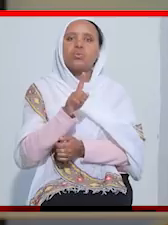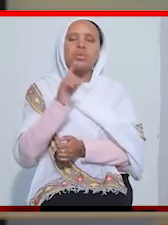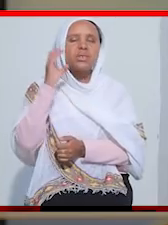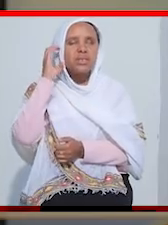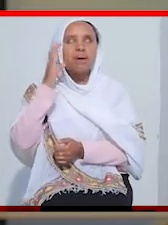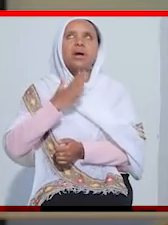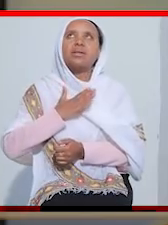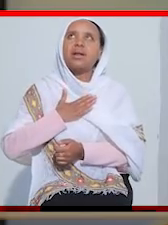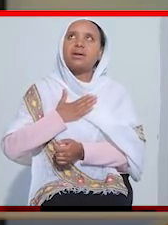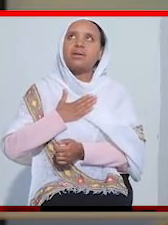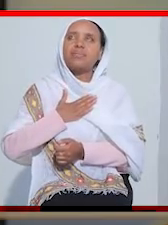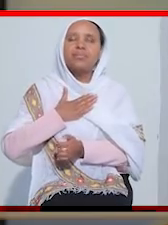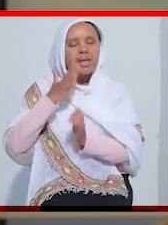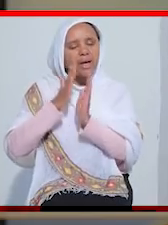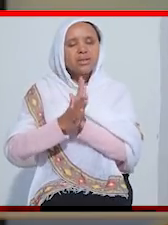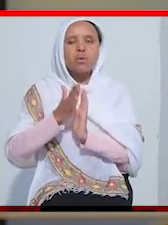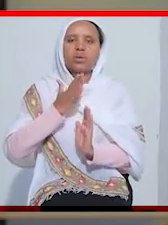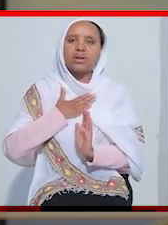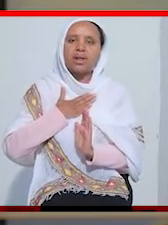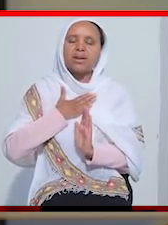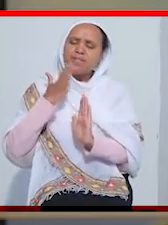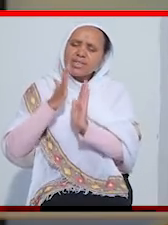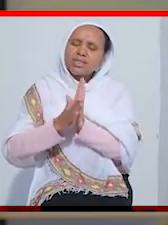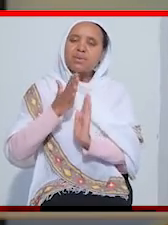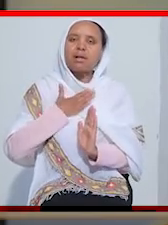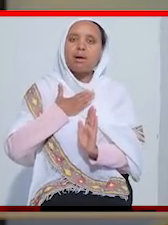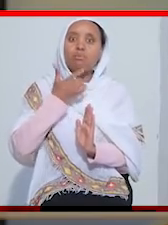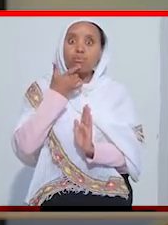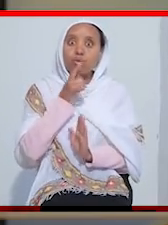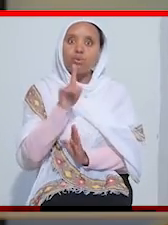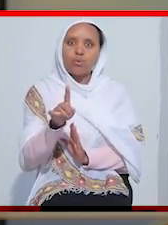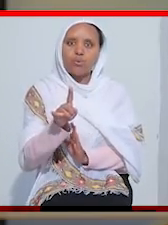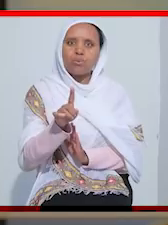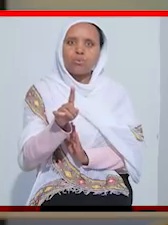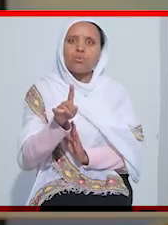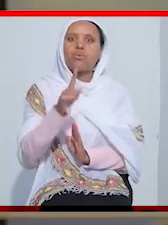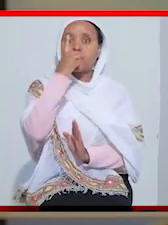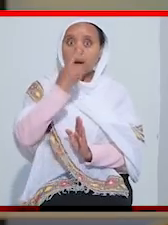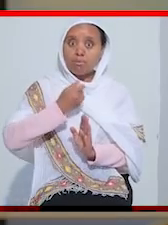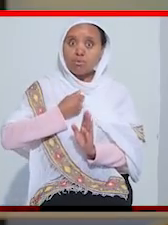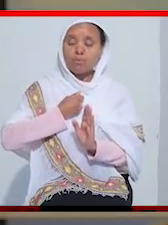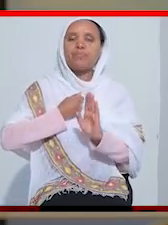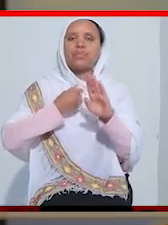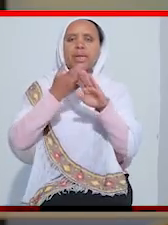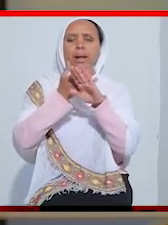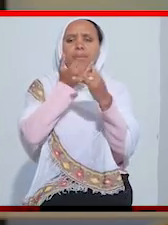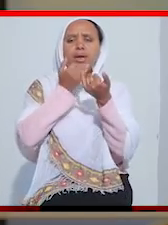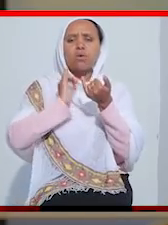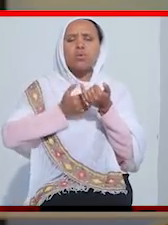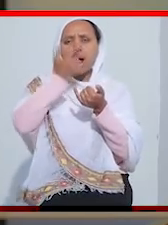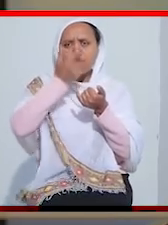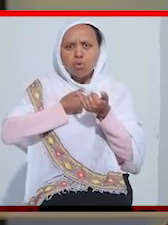ነው ይሰማኛል ያከናውንልኛል ይፈጽምልኛል ብሎ ነው ወተአምኖ